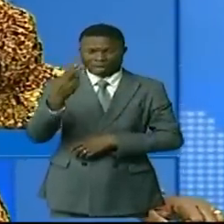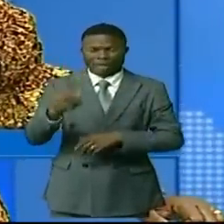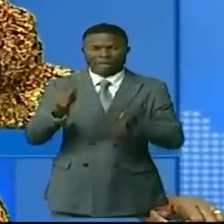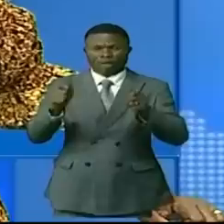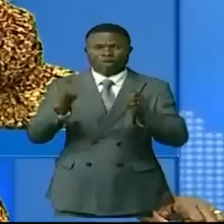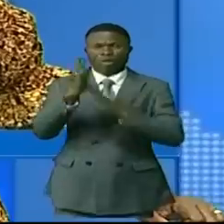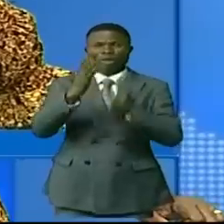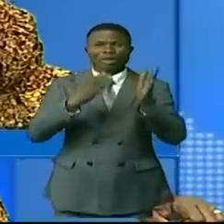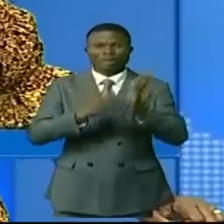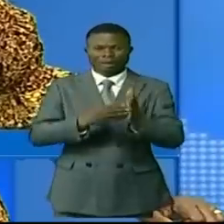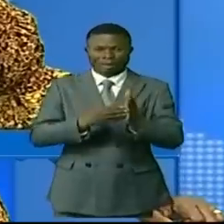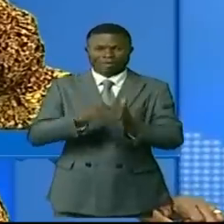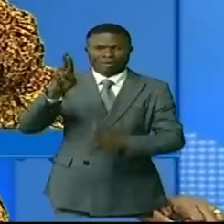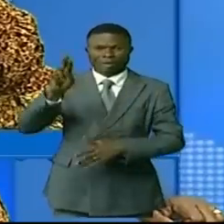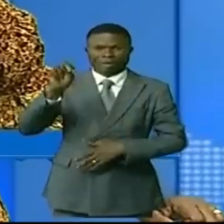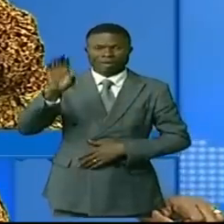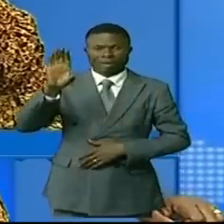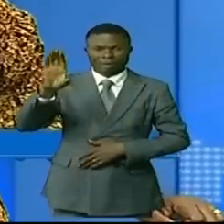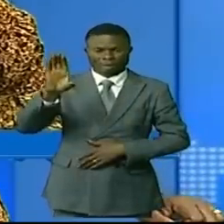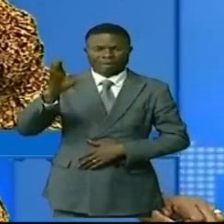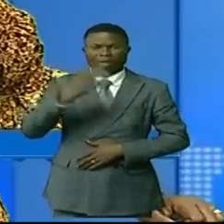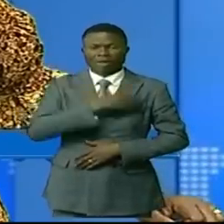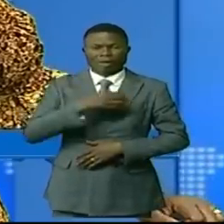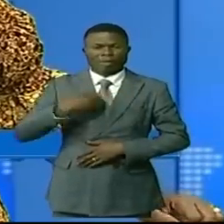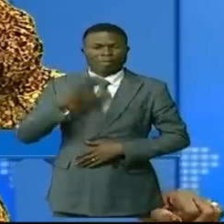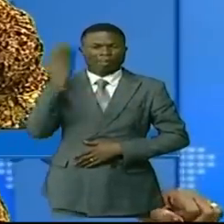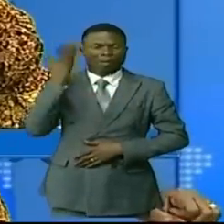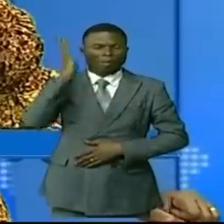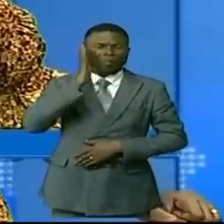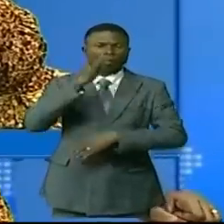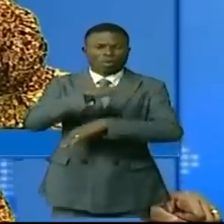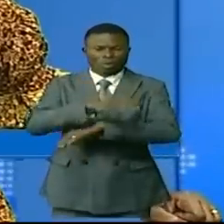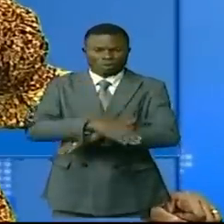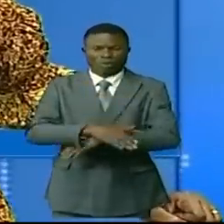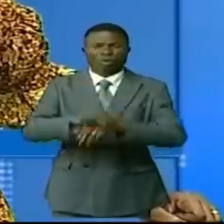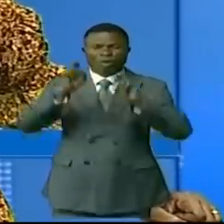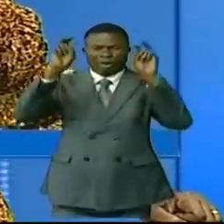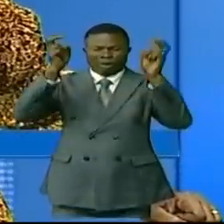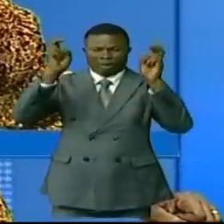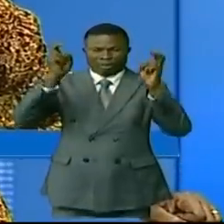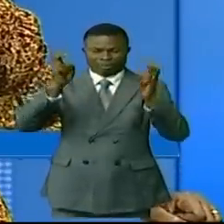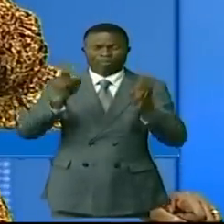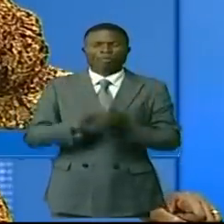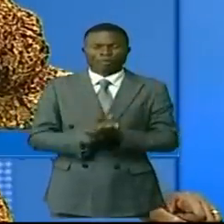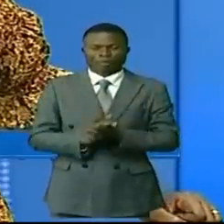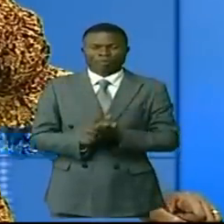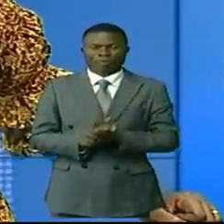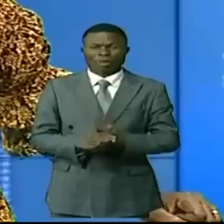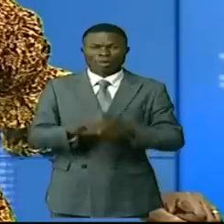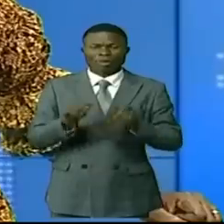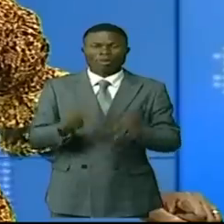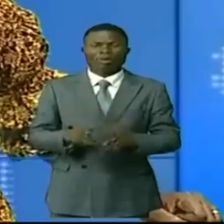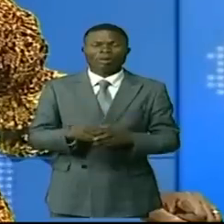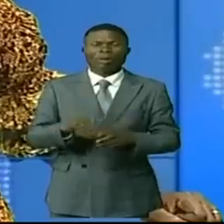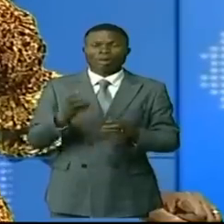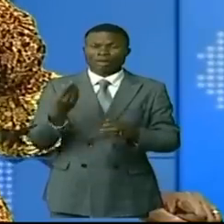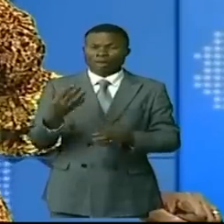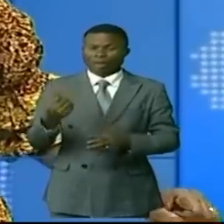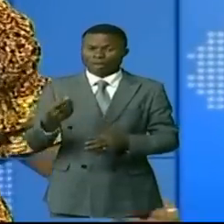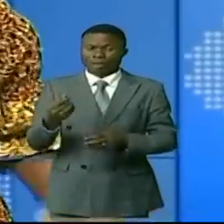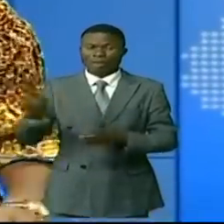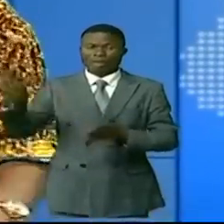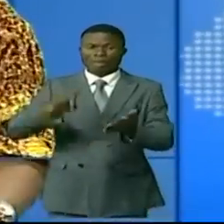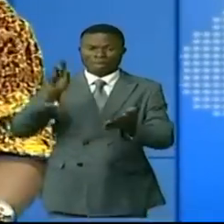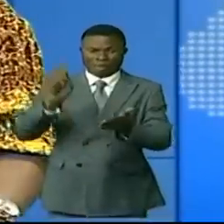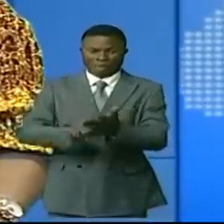radio-télévision nationale congolaise. Mesdames et messieurs, bonsoir. Tout de suite, voici le titre. La hausse de prix de taxes